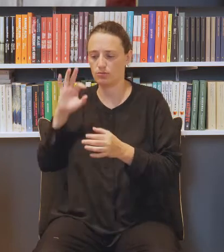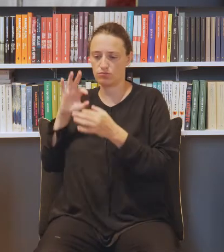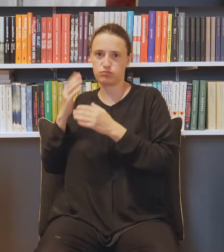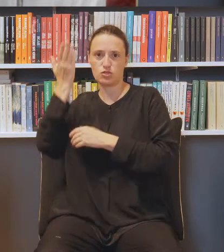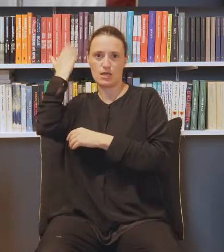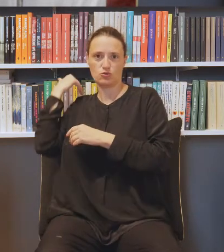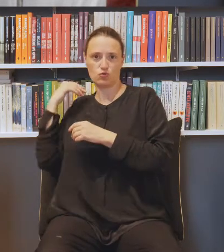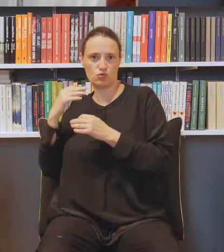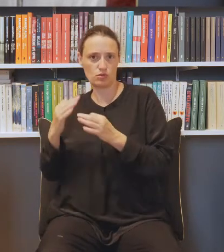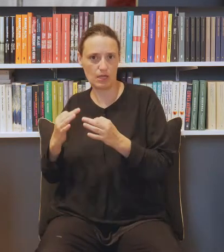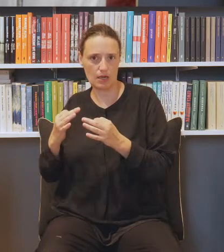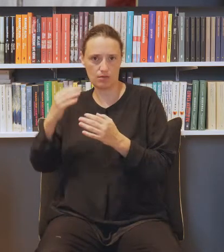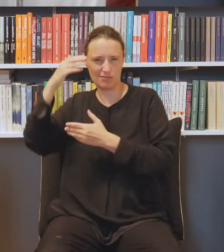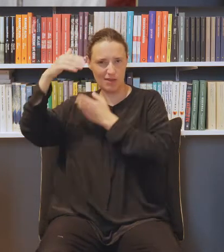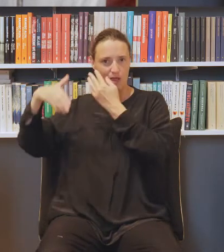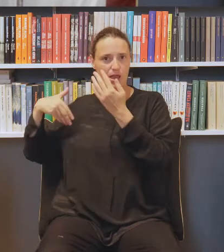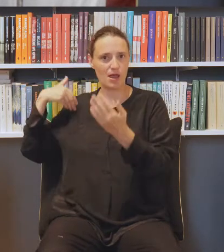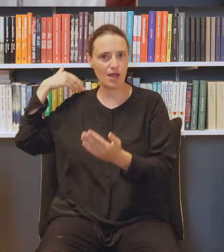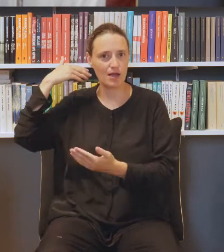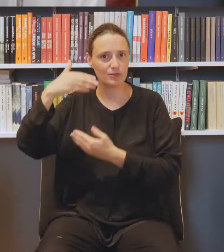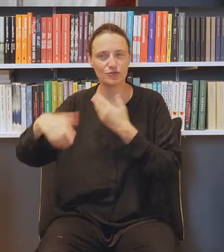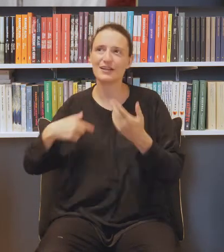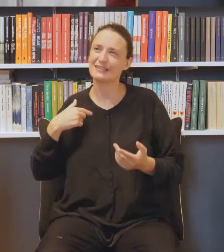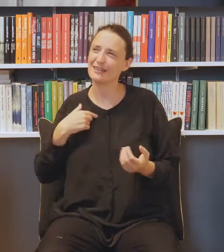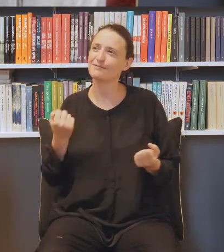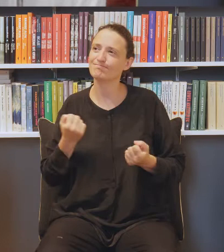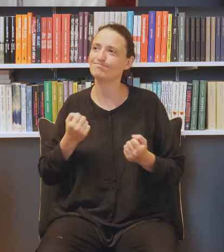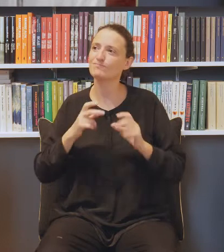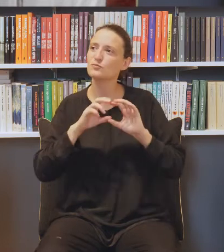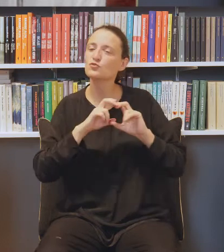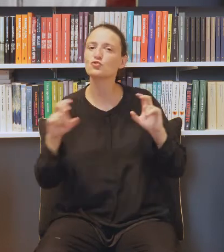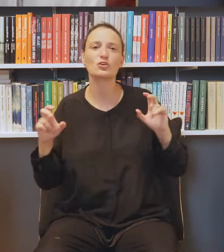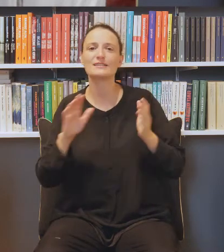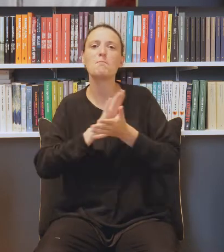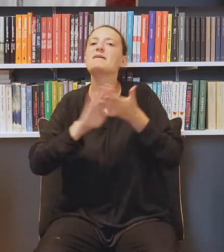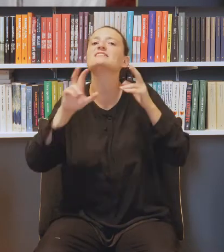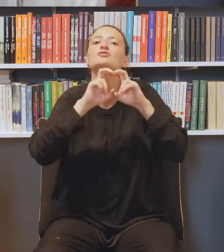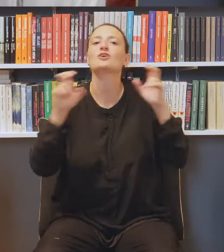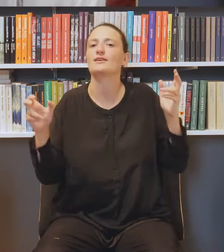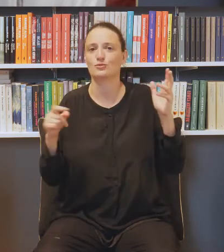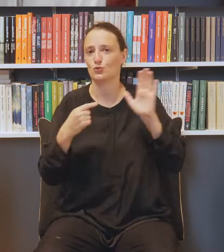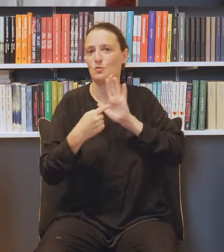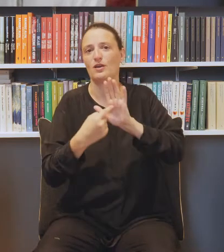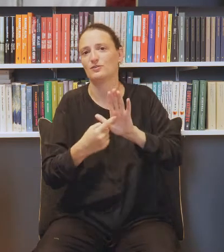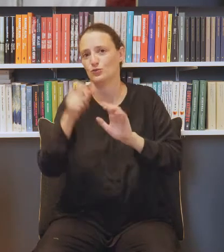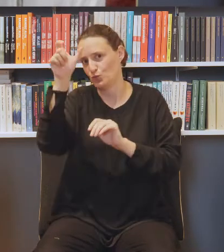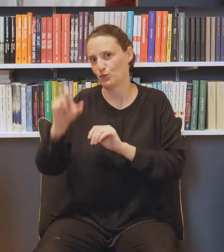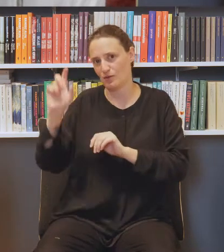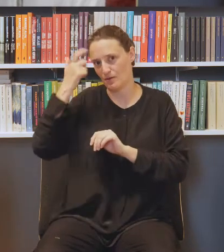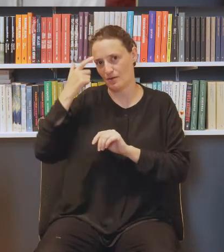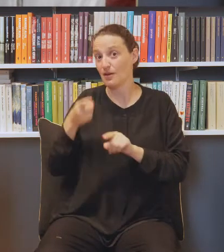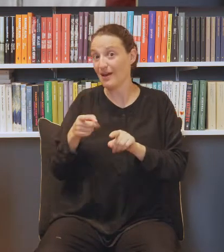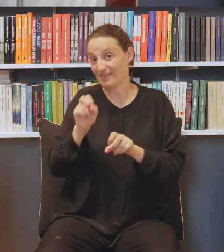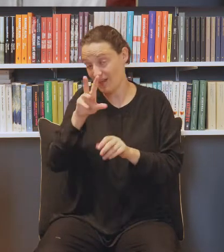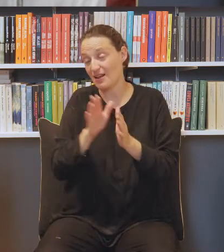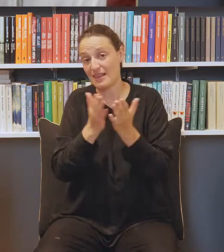mieszają. To mnie bardzo pociąga, taki bezczas, ukazywanie bohaterów w takim bezczasie, taki literacki bezczas. No bo rzeczywiście w tej książce jest taki